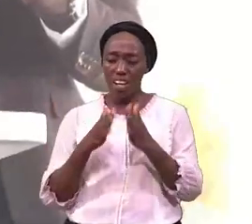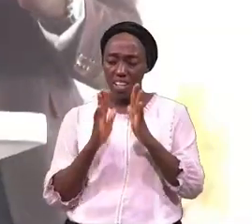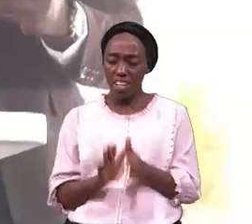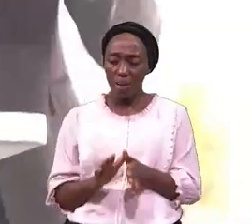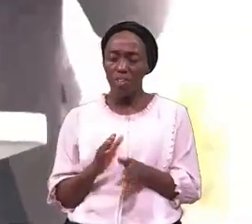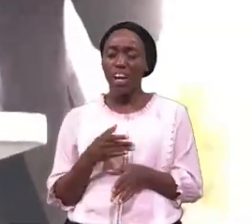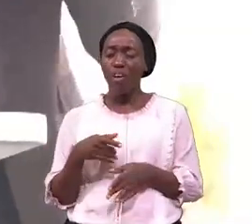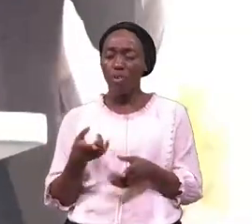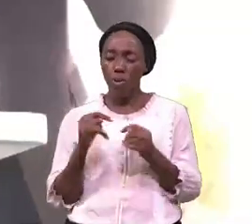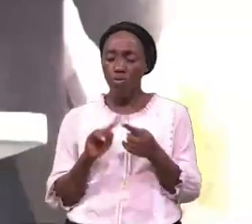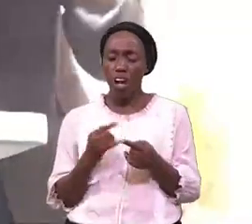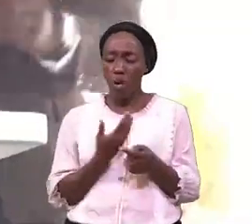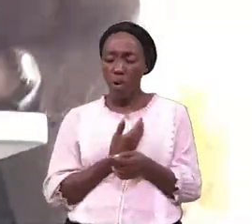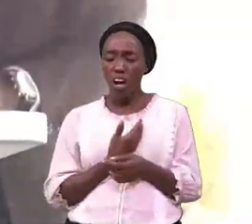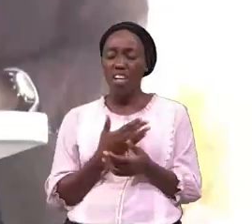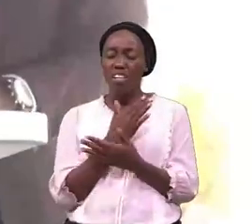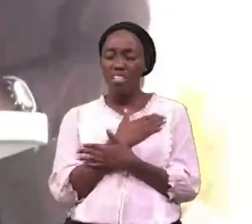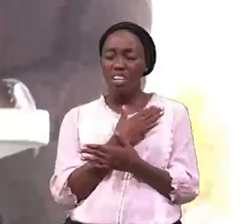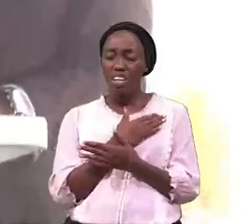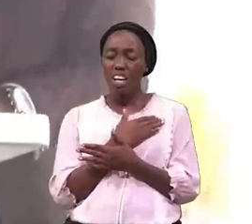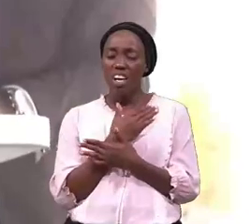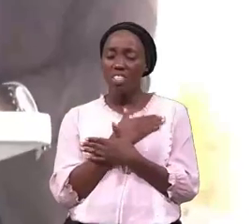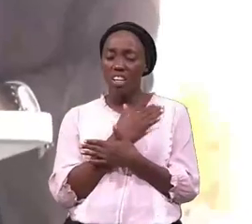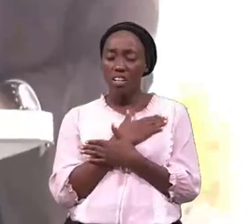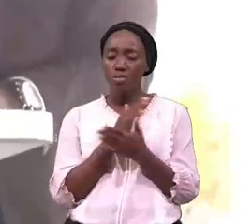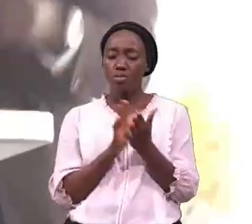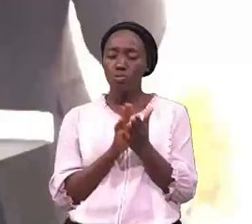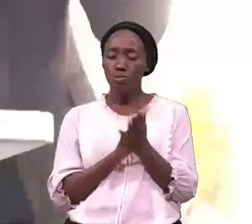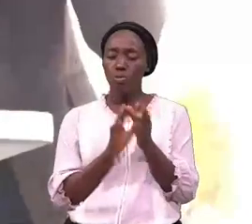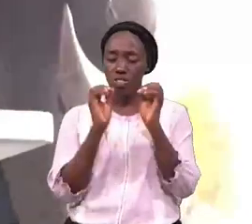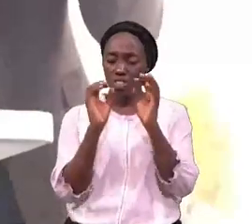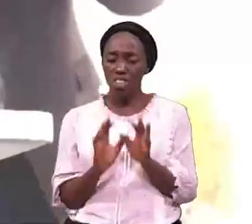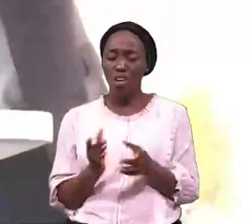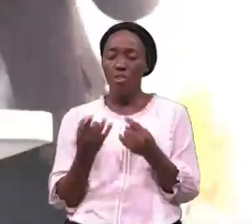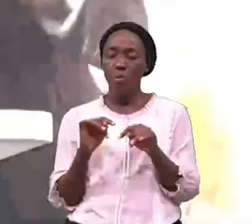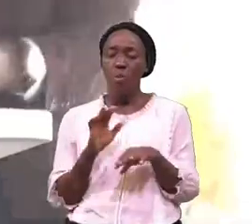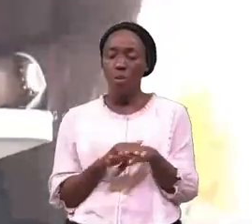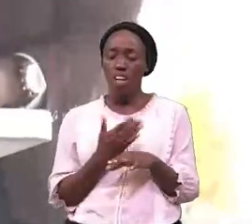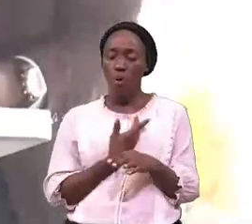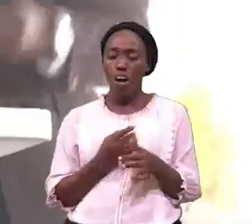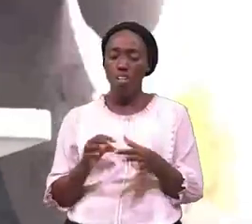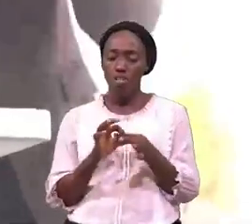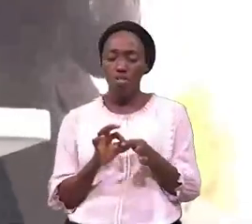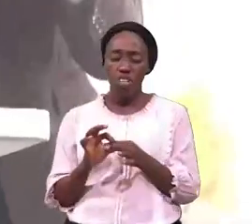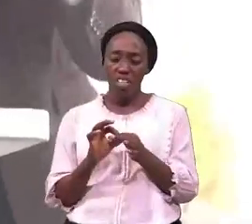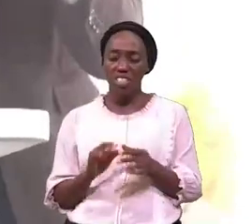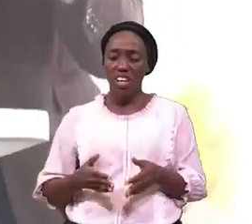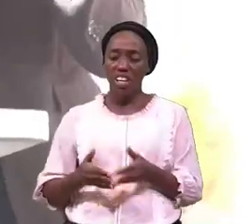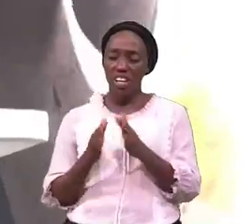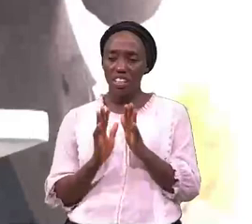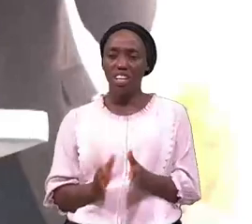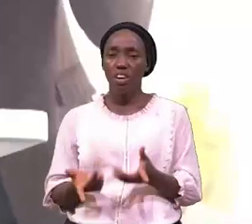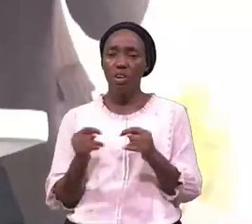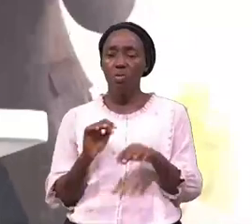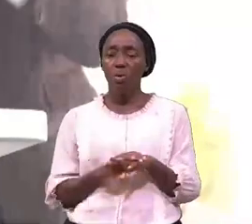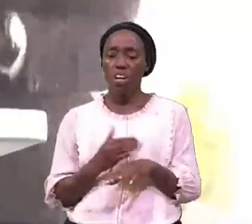sur notre enseignant du Sunday, quelque chose est venu sur notre dirigeant, quelqu'un est venu sur notre maître